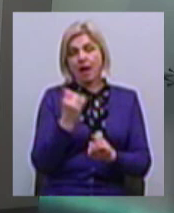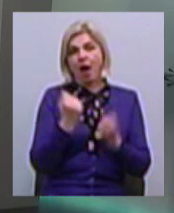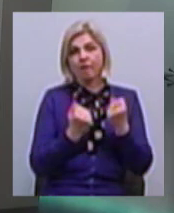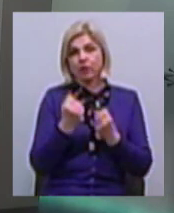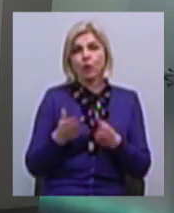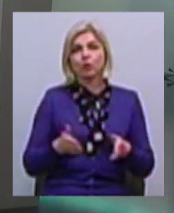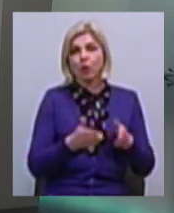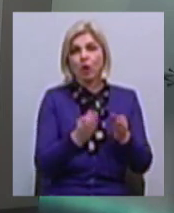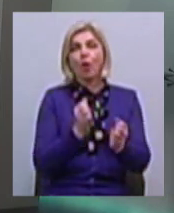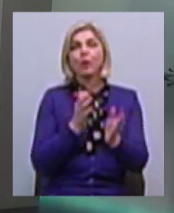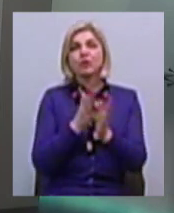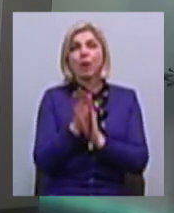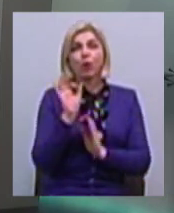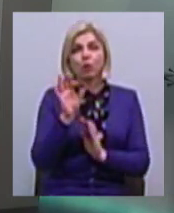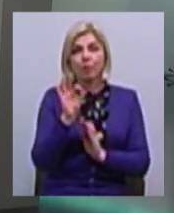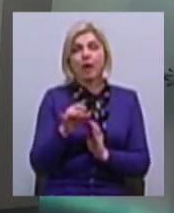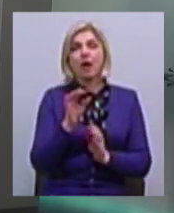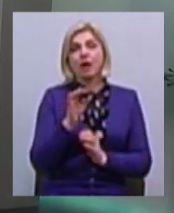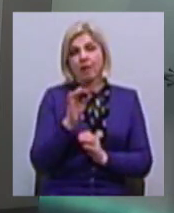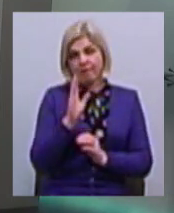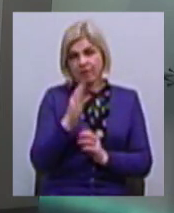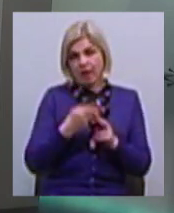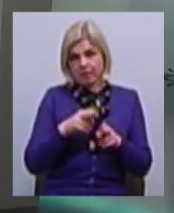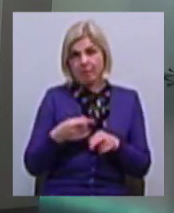проспекту Богоявленського в Корабельному районі. Тому що